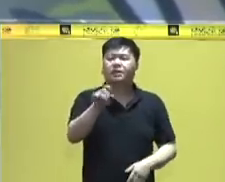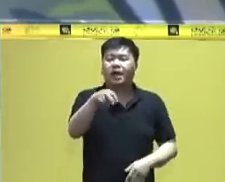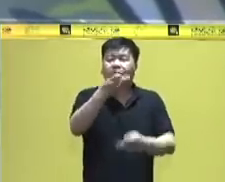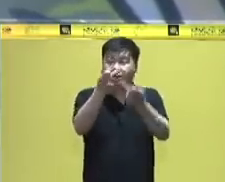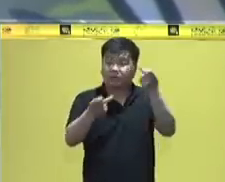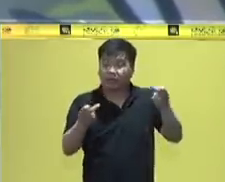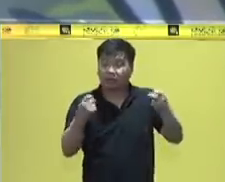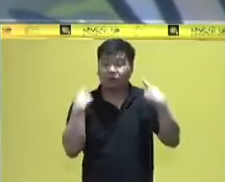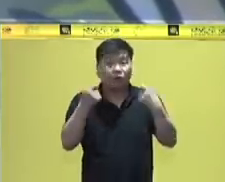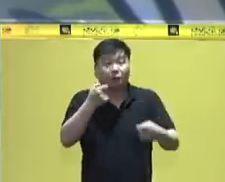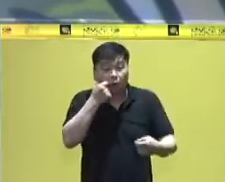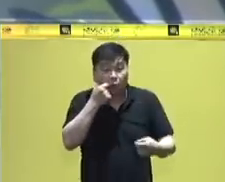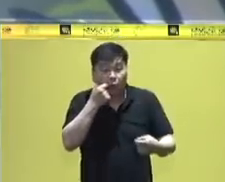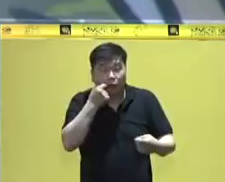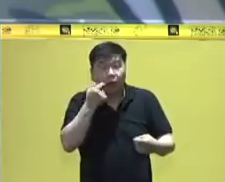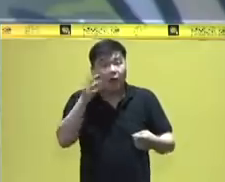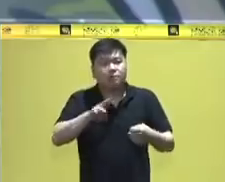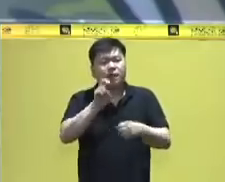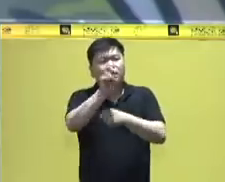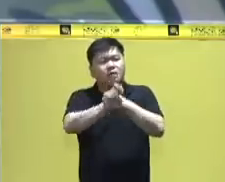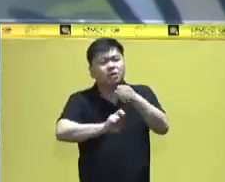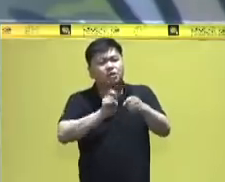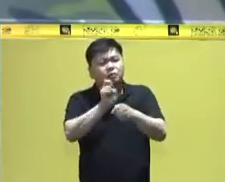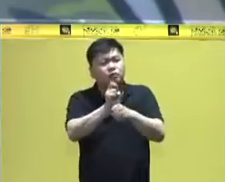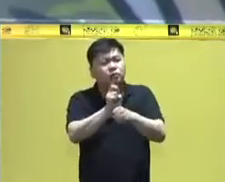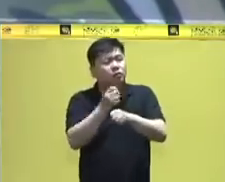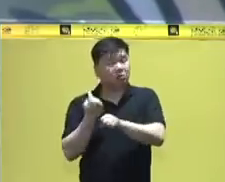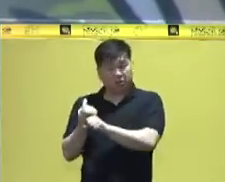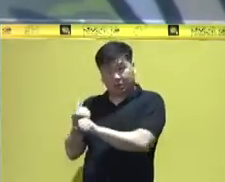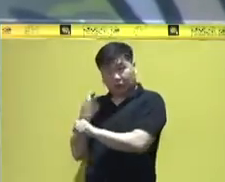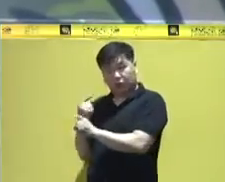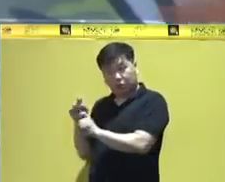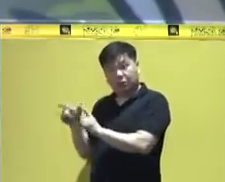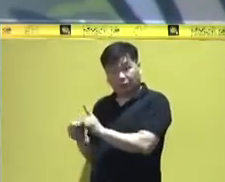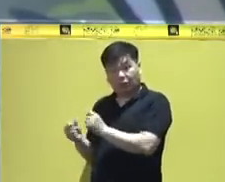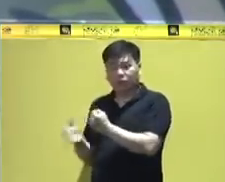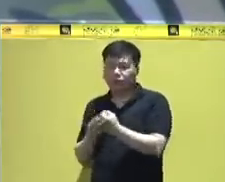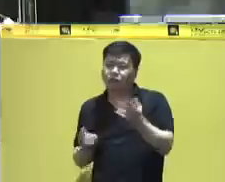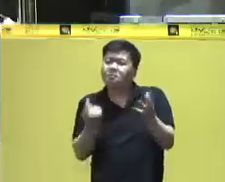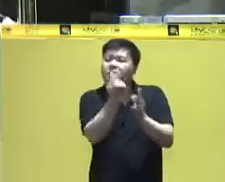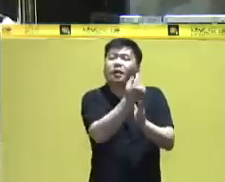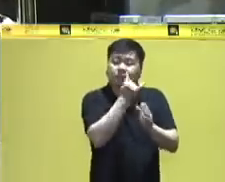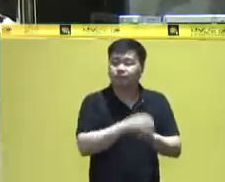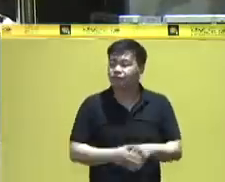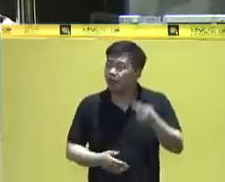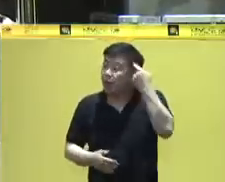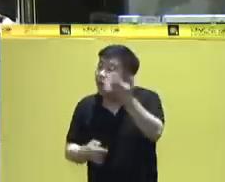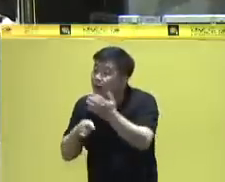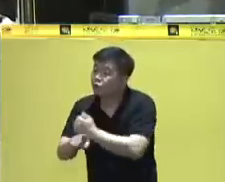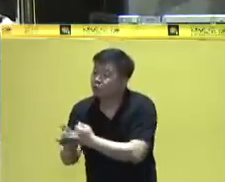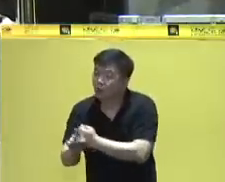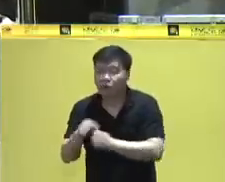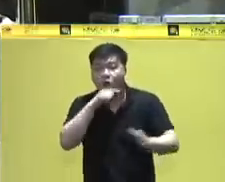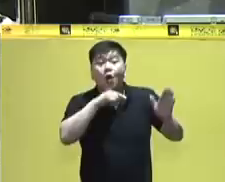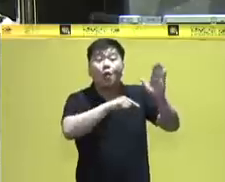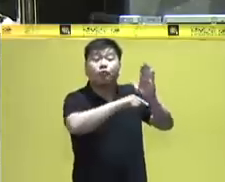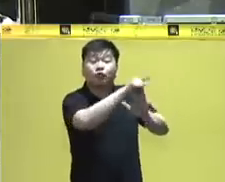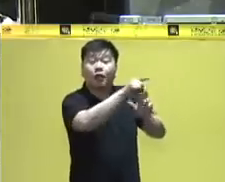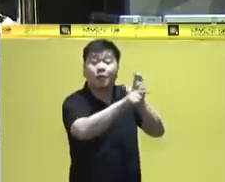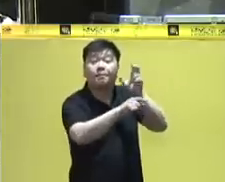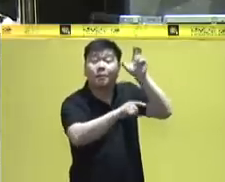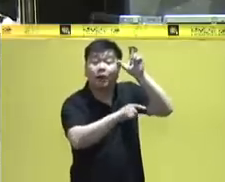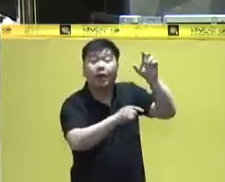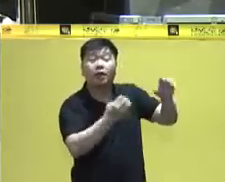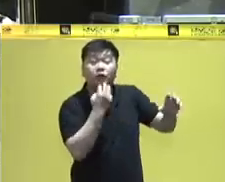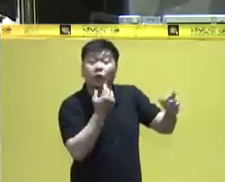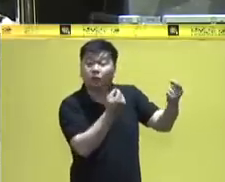해야 되는데 20주년 기념이 작년 11월 달에 있었어요. 그래서 여러 번 갔었습니다. 제가 여쭤본 이유는 이제 북한도 평양이 가장 또